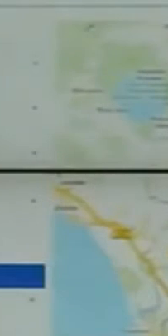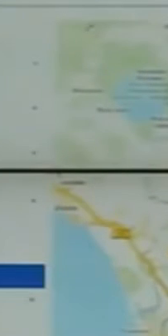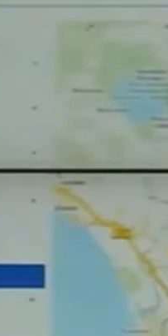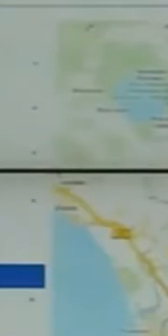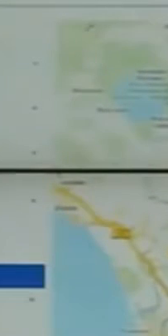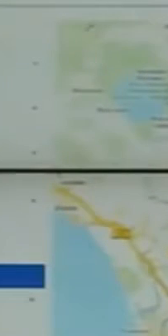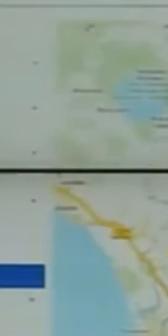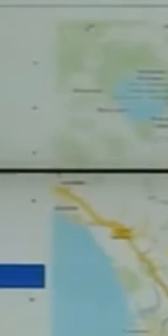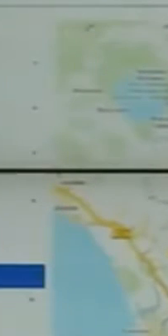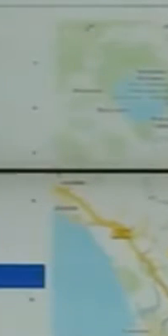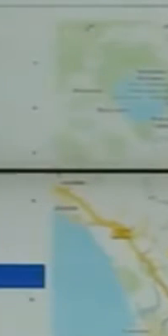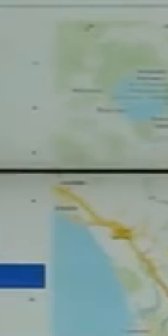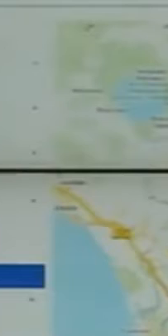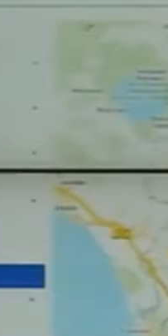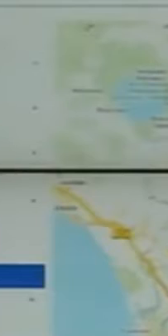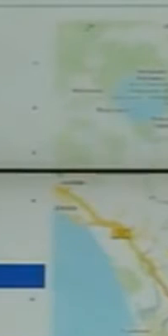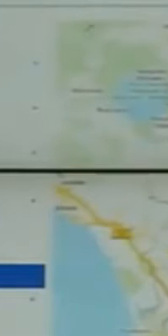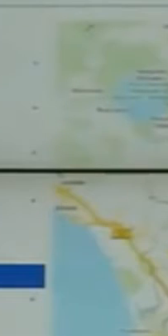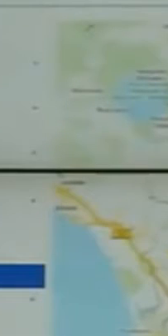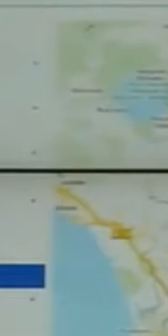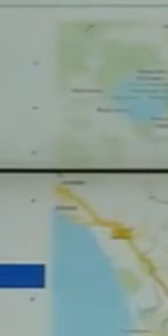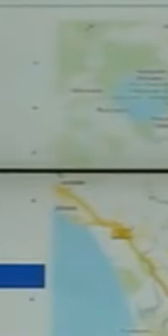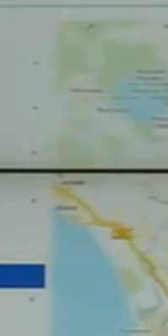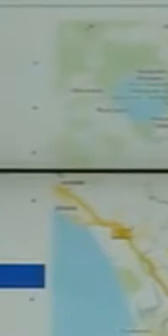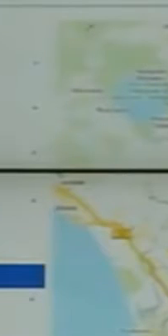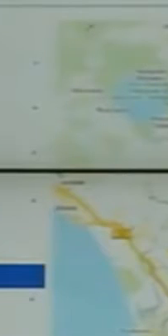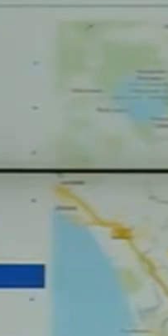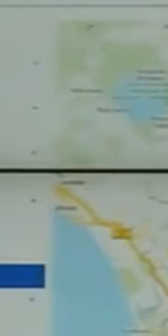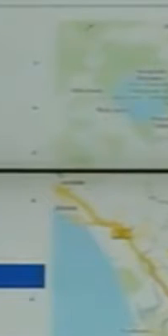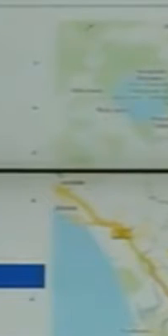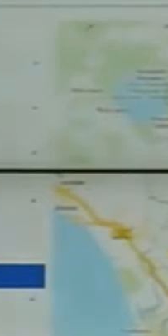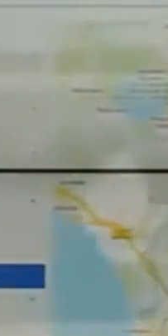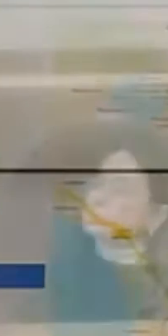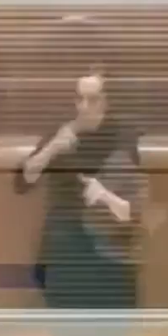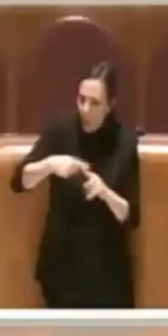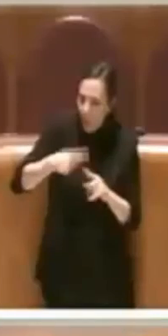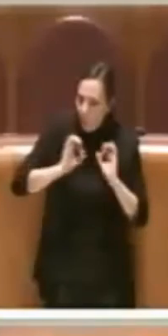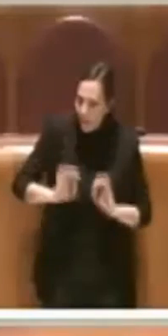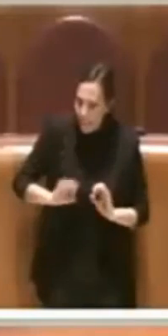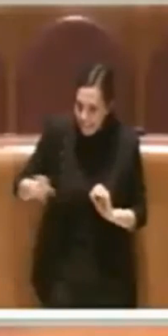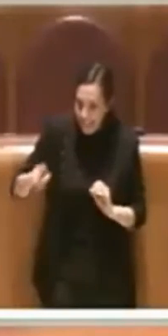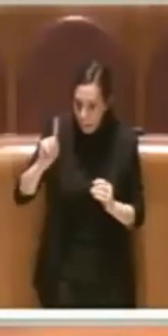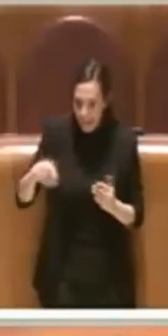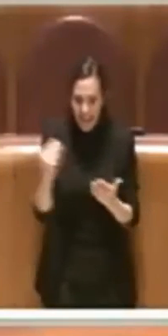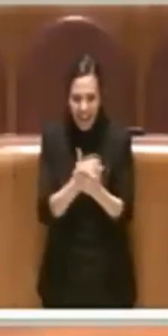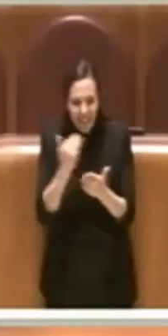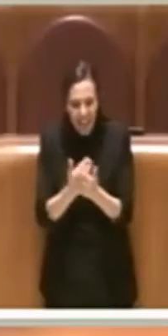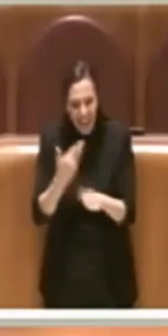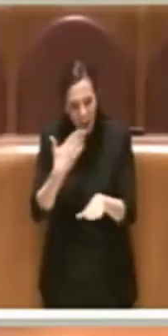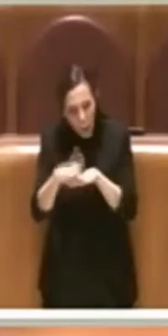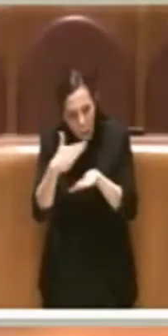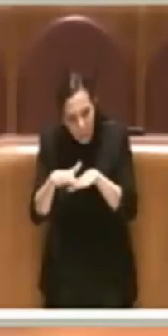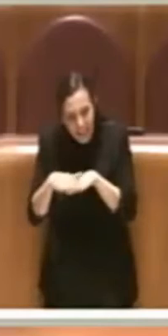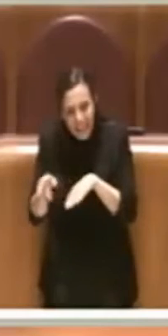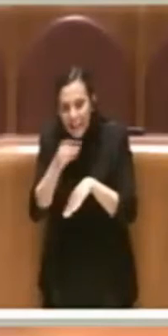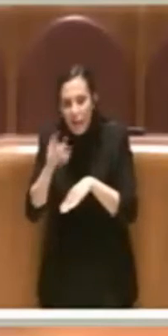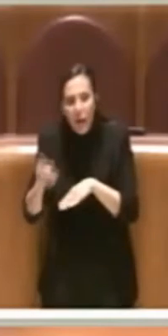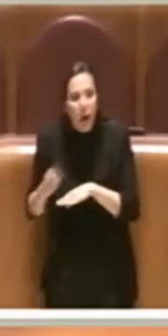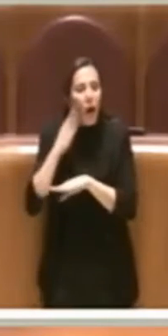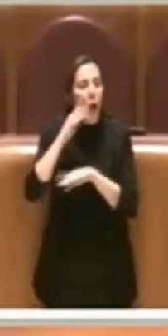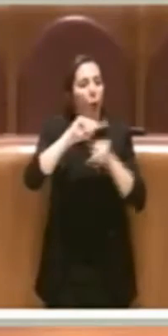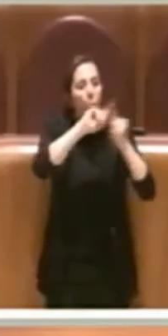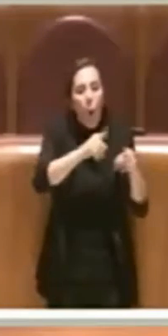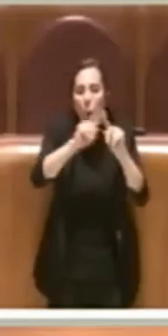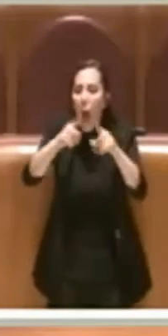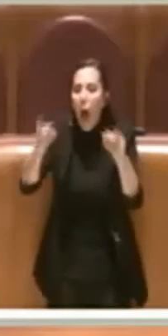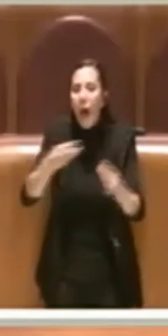ma servirà anche alla polizia locale. Per evitare, visto le tante competenze che già ha sul territorio, di recarsi presso i locali